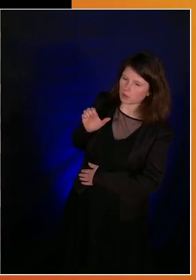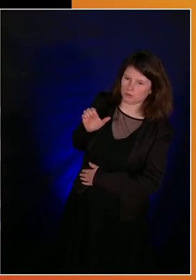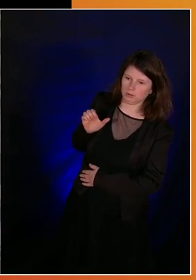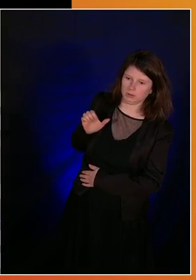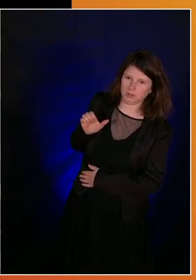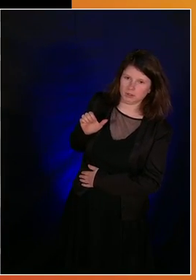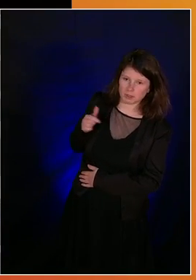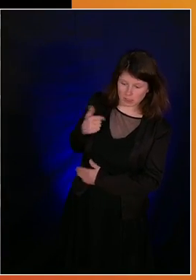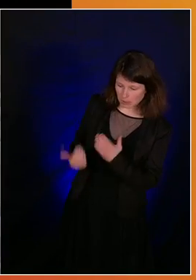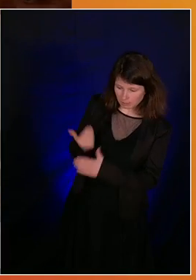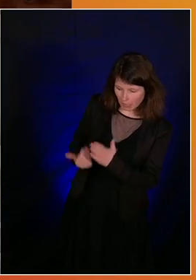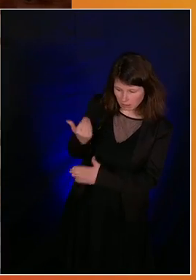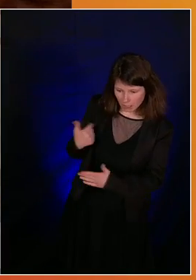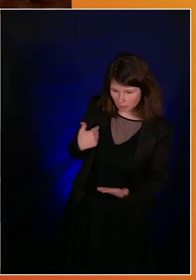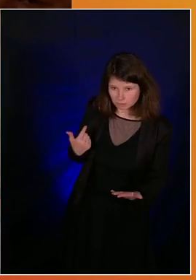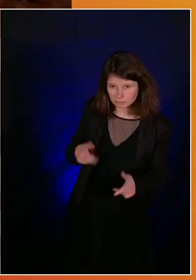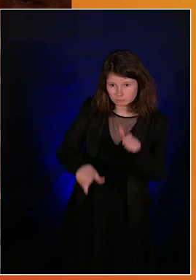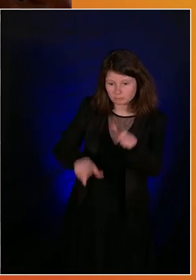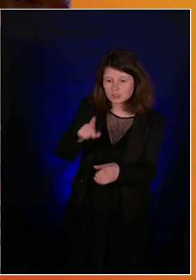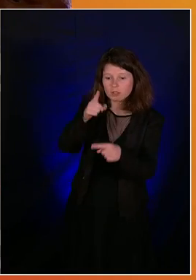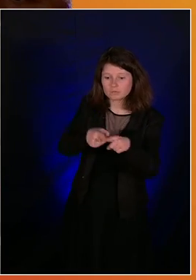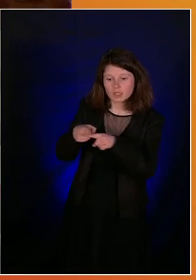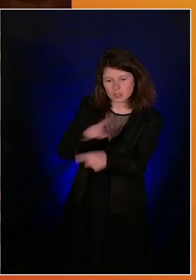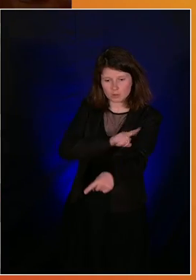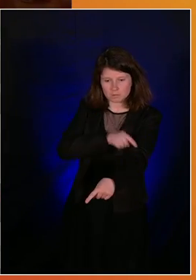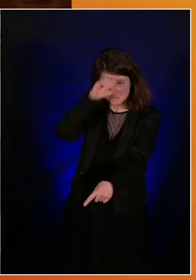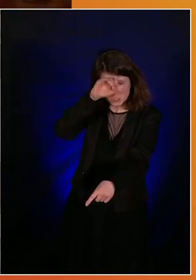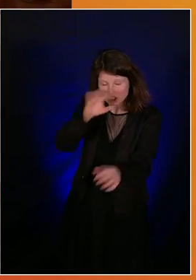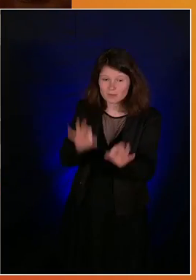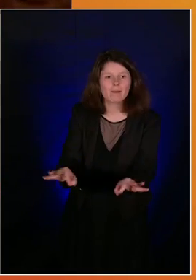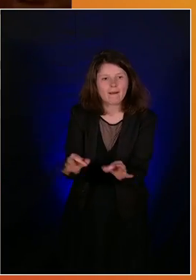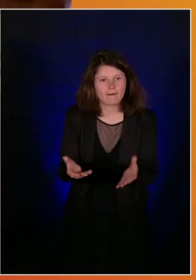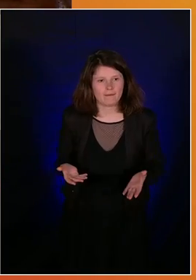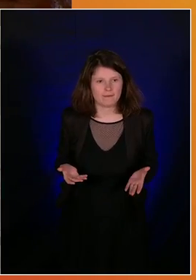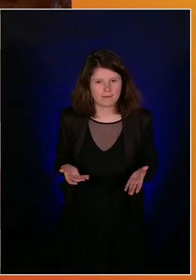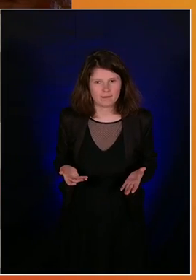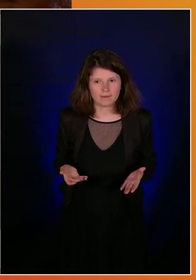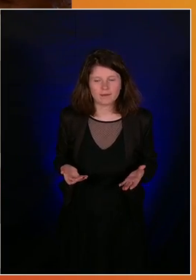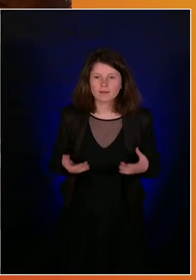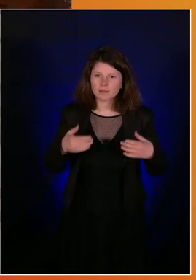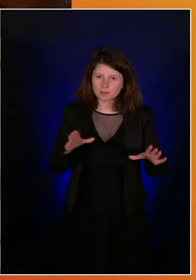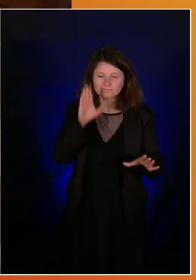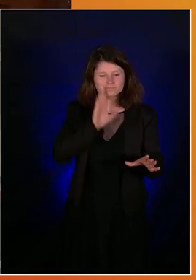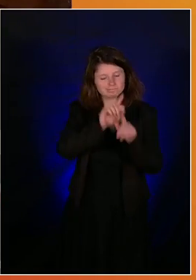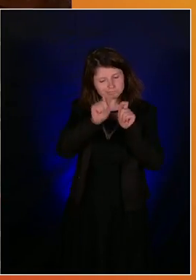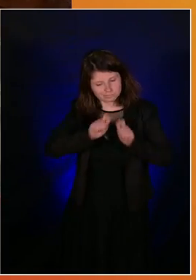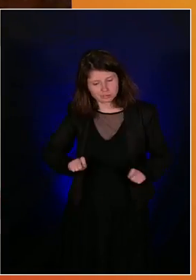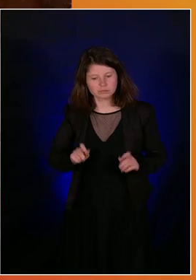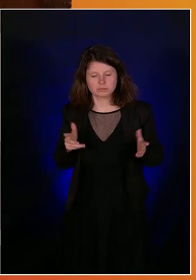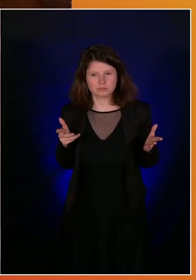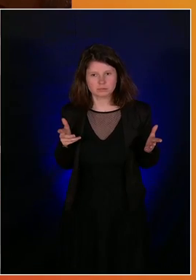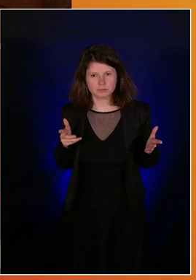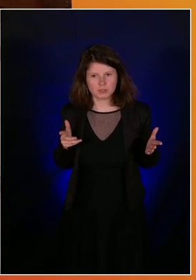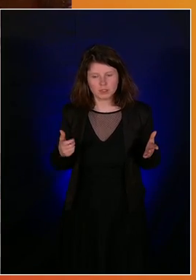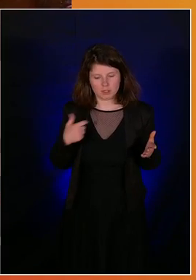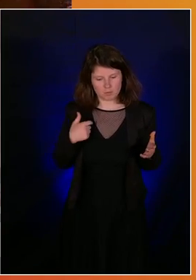Fédération mineénergie donc chers camarades déjà par respect permettez-moi au nom du syndicat de la centrale de Gardane et de